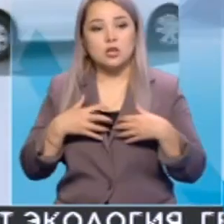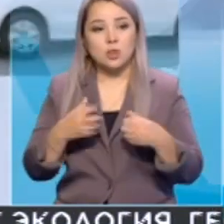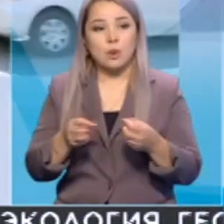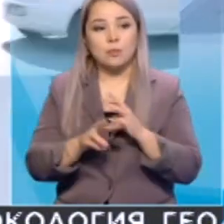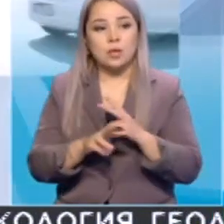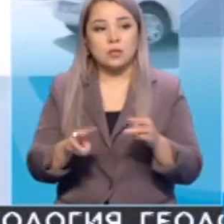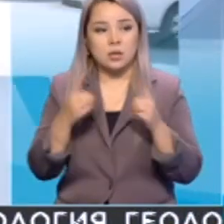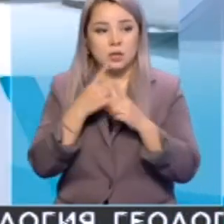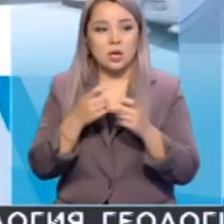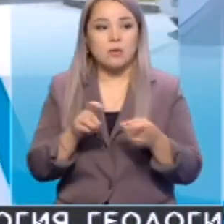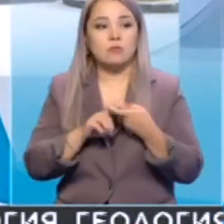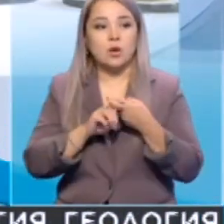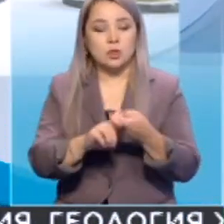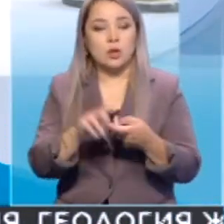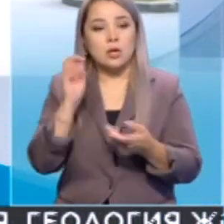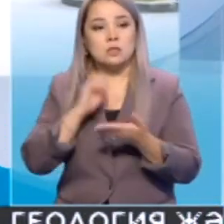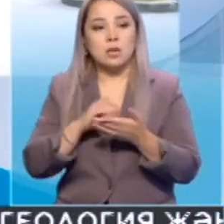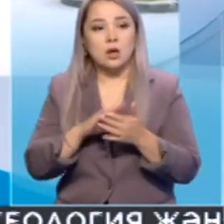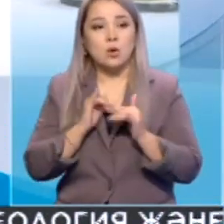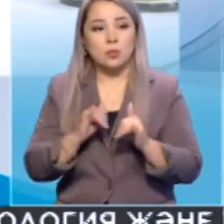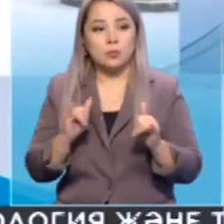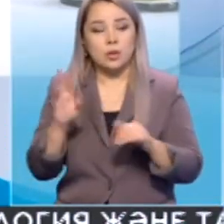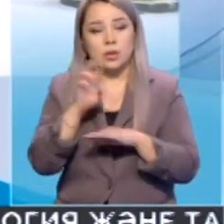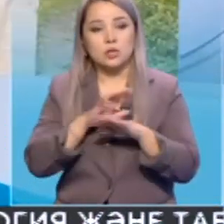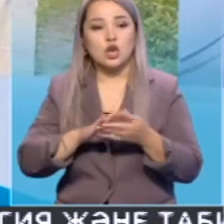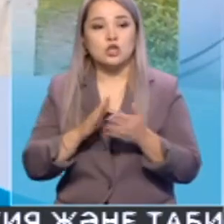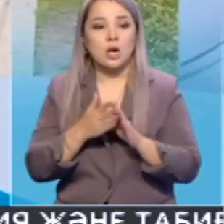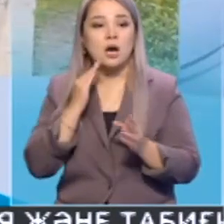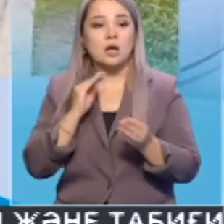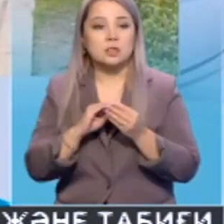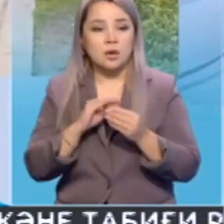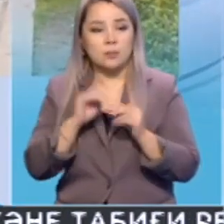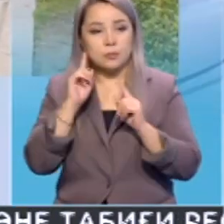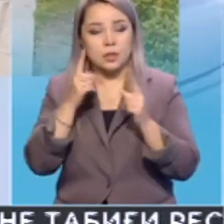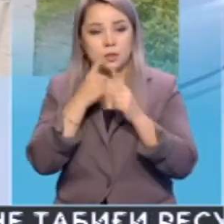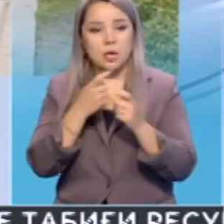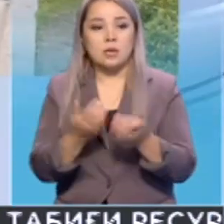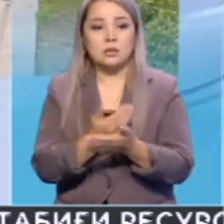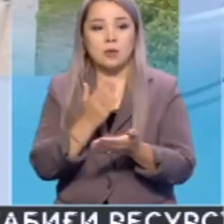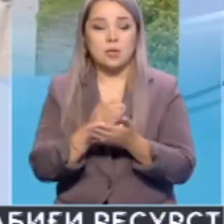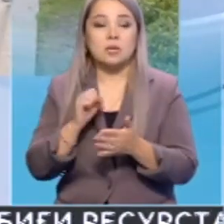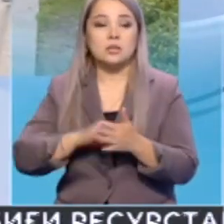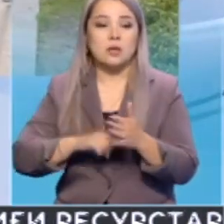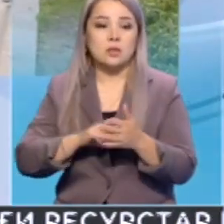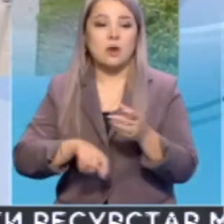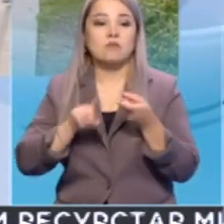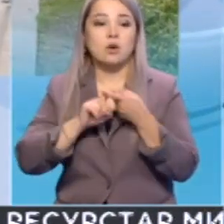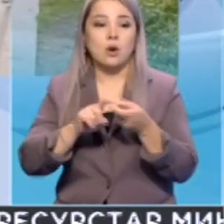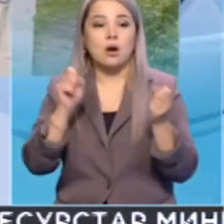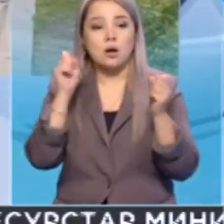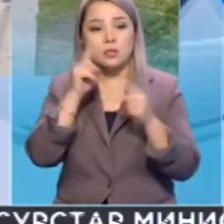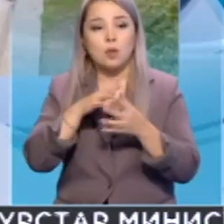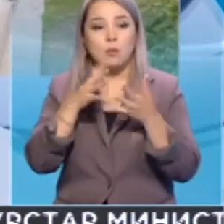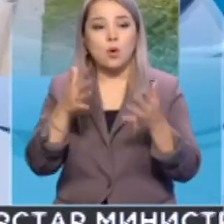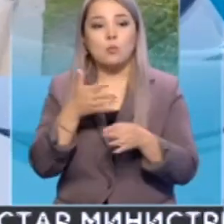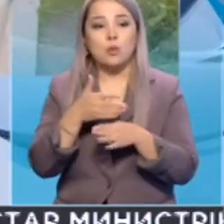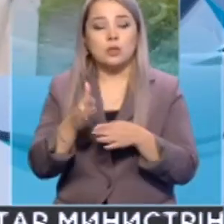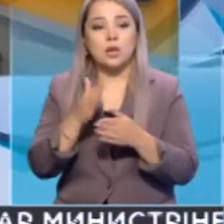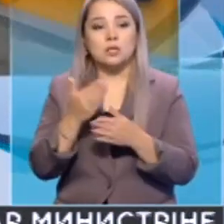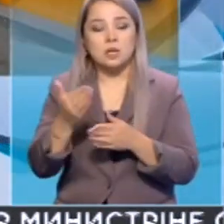сақтау министрі вирус жұқтырғандар көбейгенімен елде жағдай бір қалыпты екенін мәлімдеді. Себебі вирус анықталғандардың басым